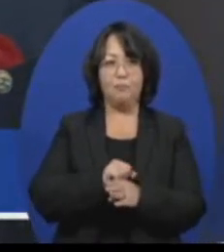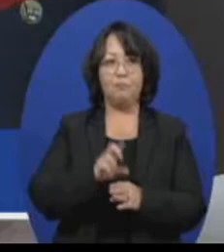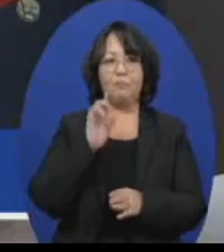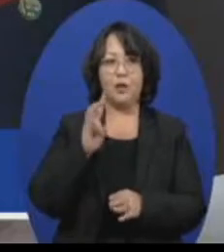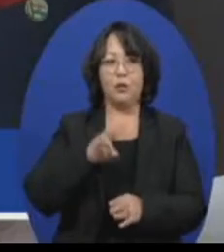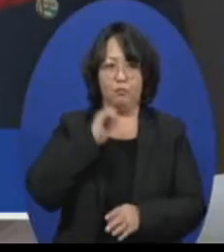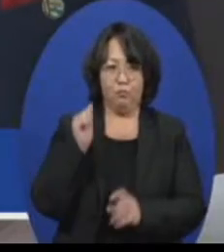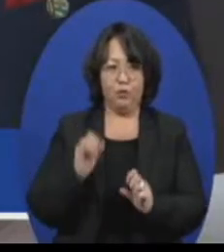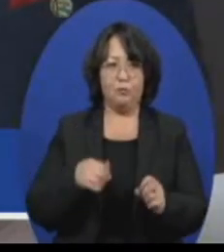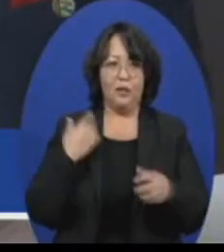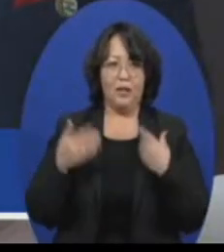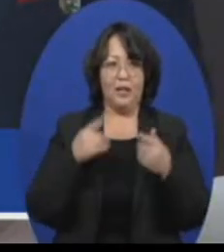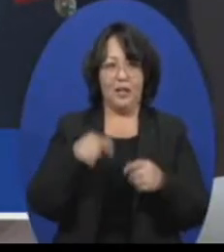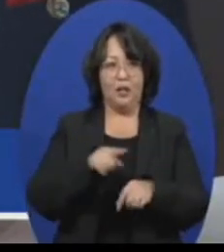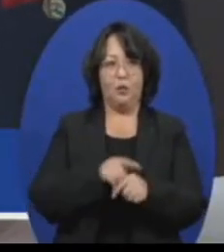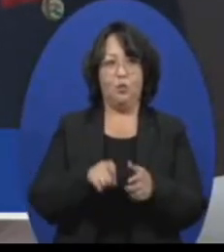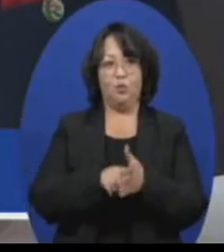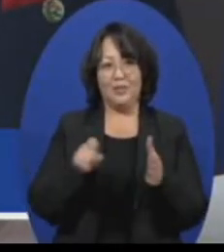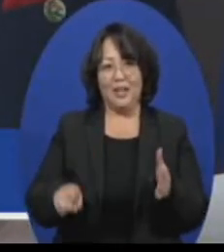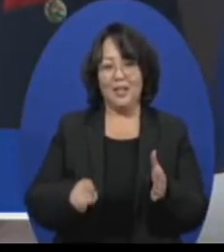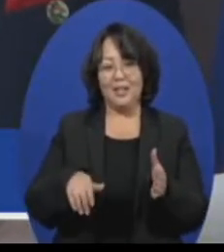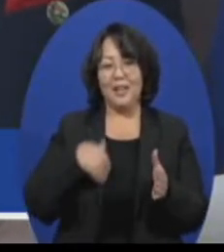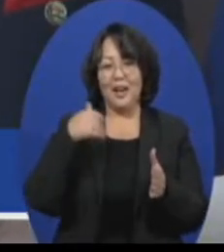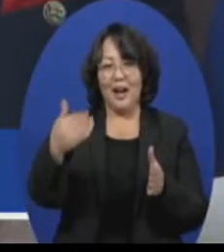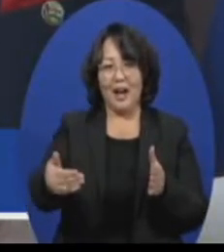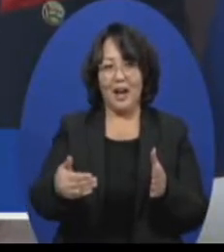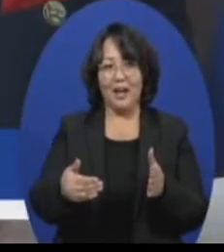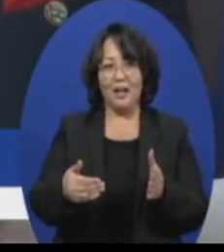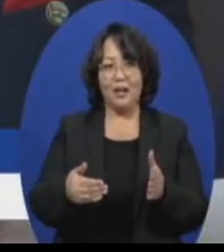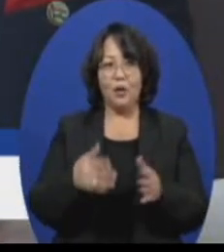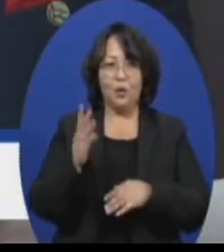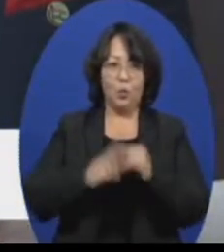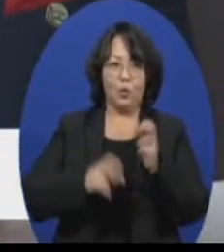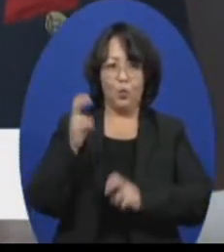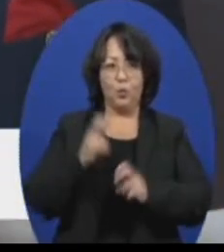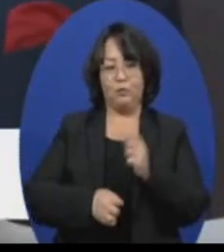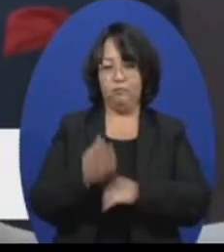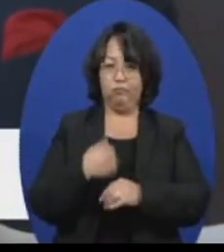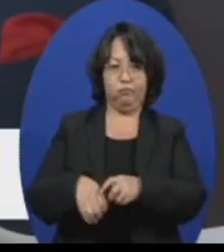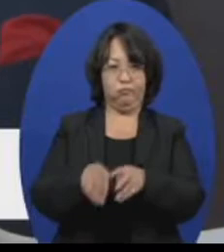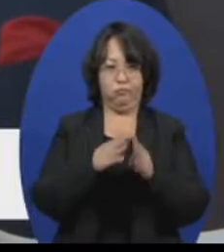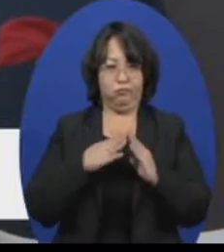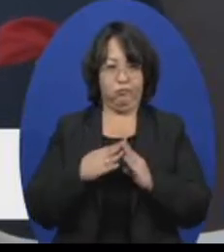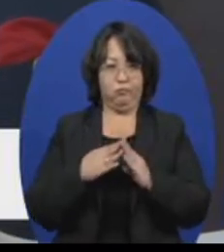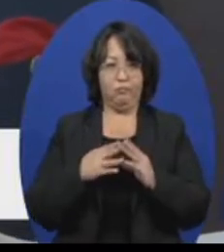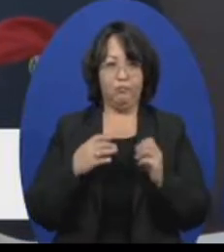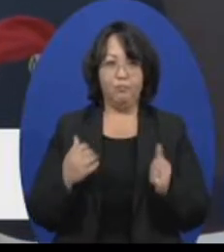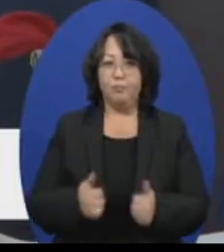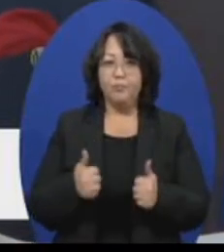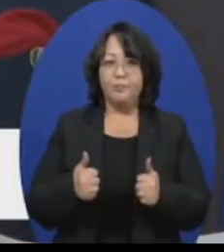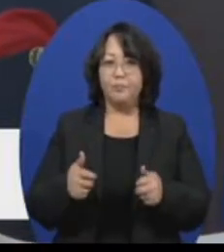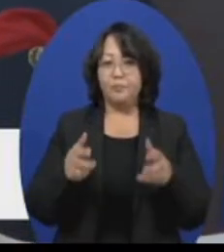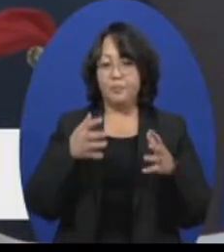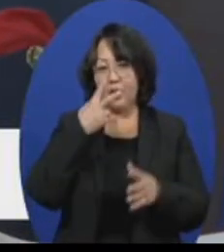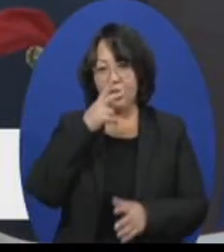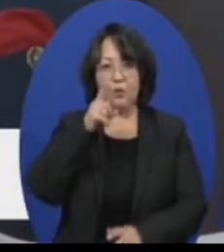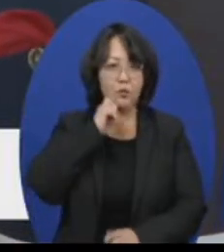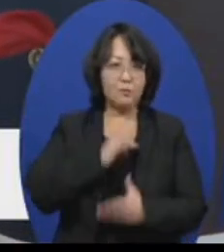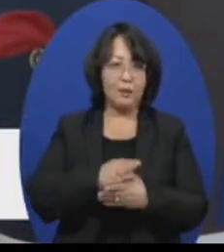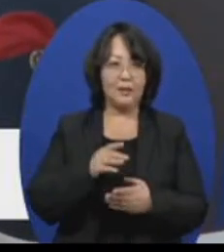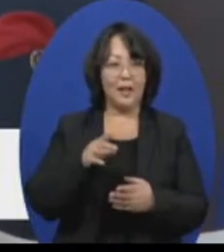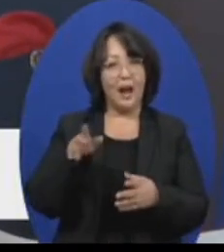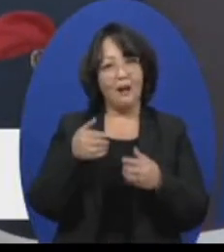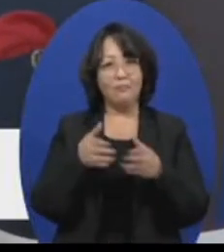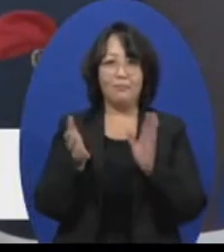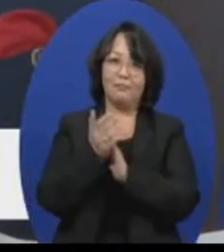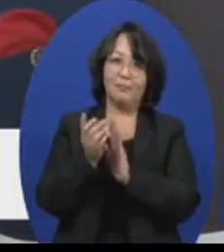байгаадаа баяртай байна. Дахиад ийм хугацааны дараа бид нэр үйлдвэрээ барьд байгуулсан байж хэмсэн тэр баяраа бас одоо ингээд та